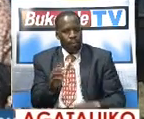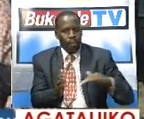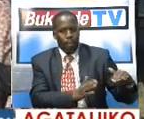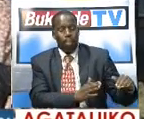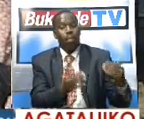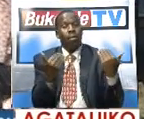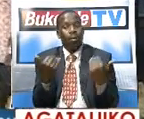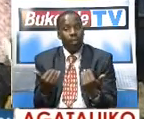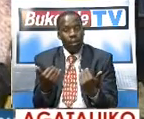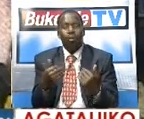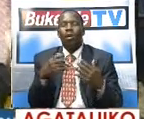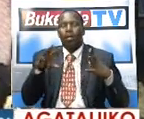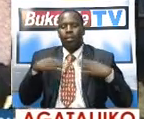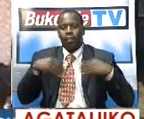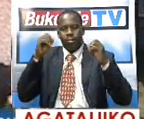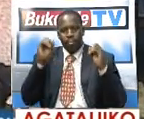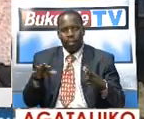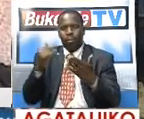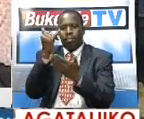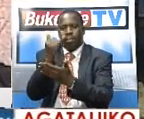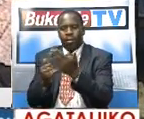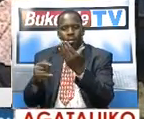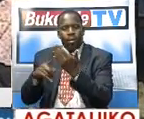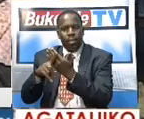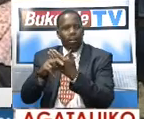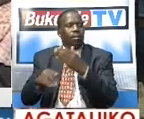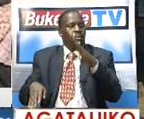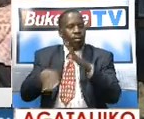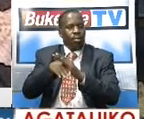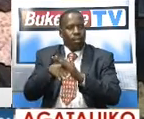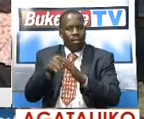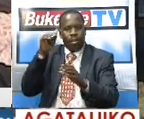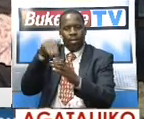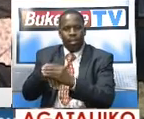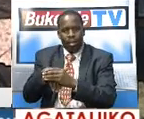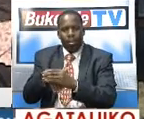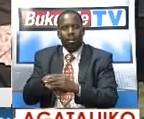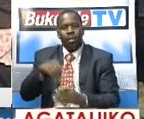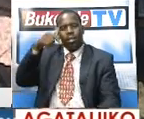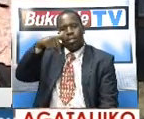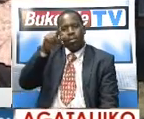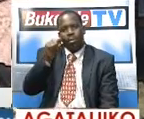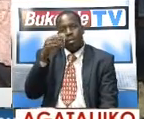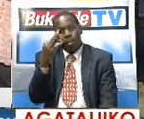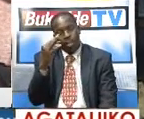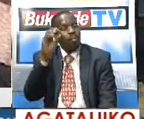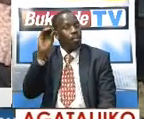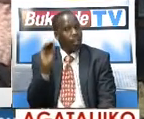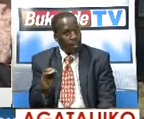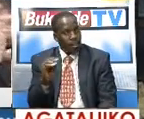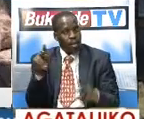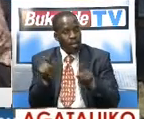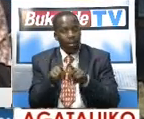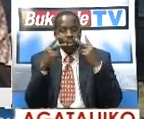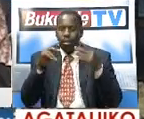tutakwikiriza ngu HIV and AIDS egalikyo hati yahika 7.3% tutamyawo